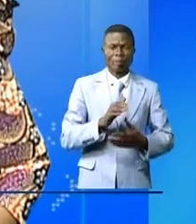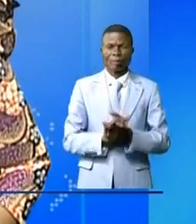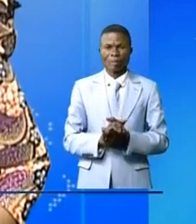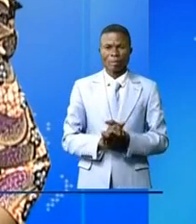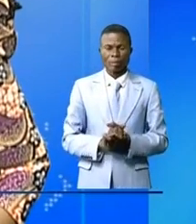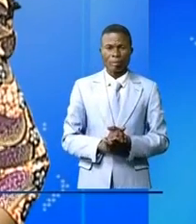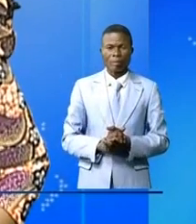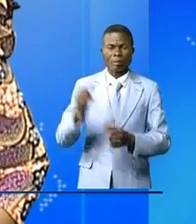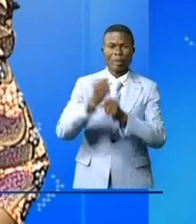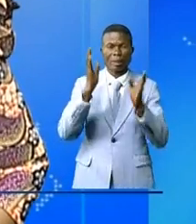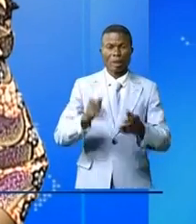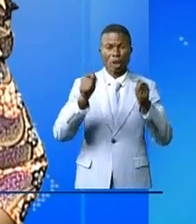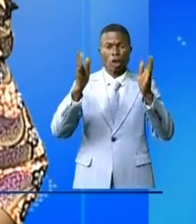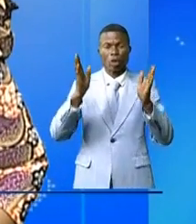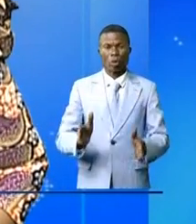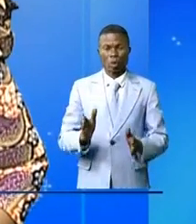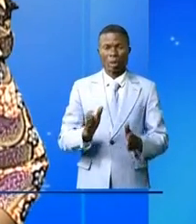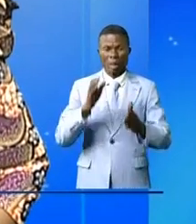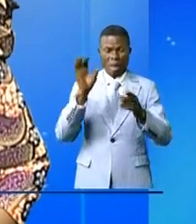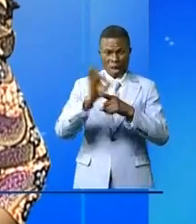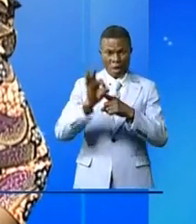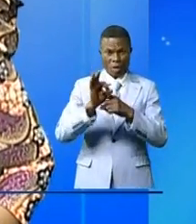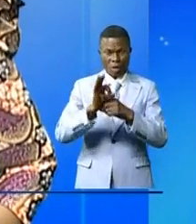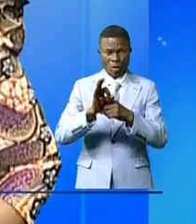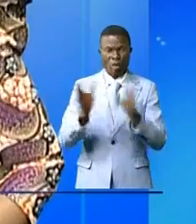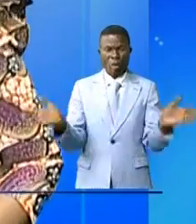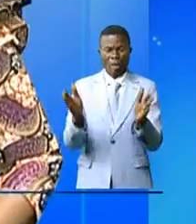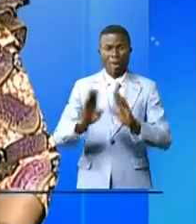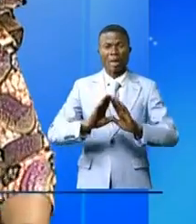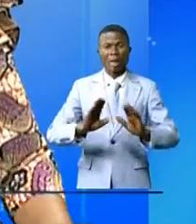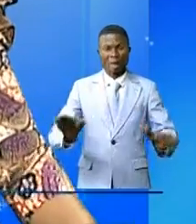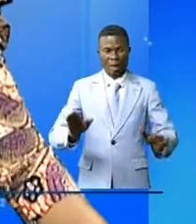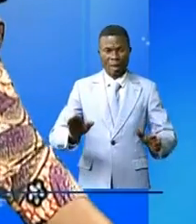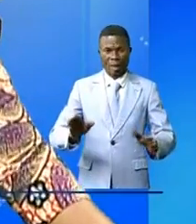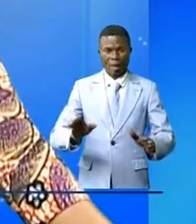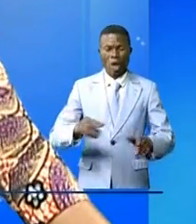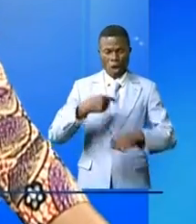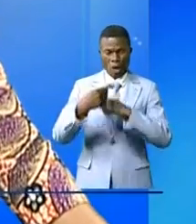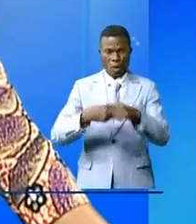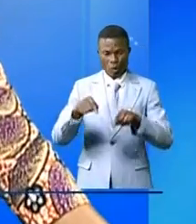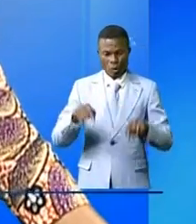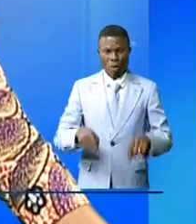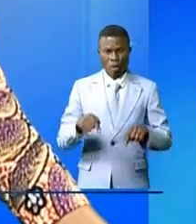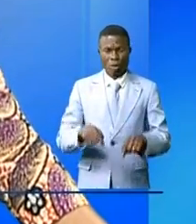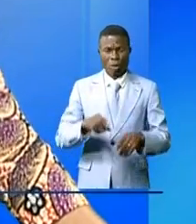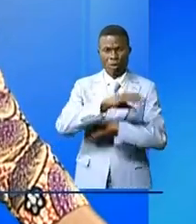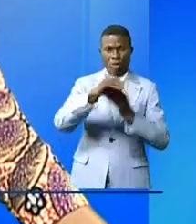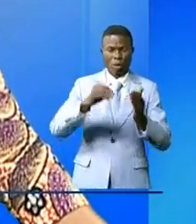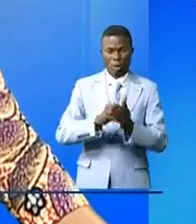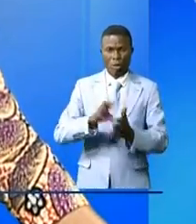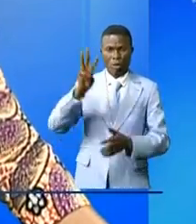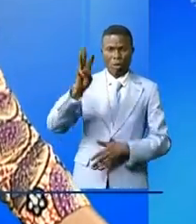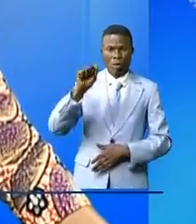Les professionnels des médias sont à l'école, un atelier de renforcement des capacités qui s'est ouvert aujourd'hui au centre Wallonie